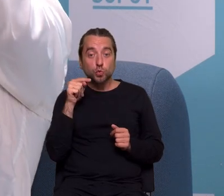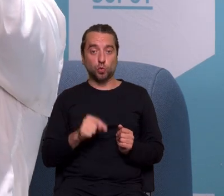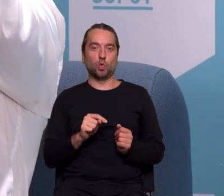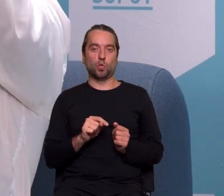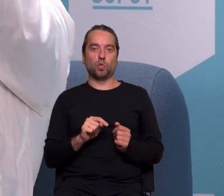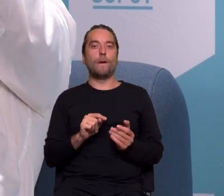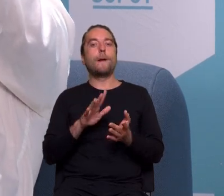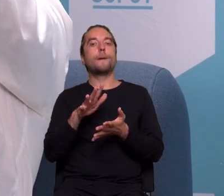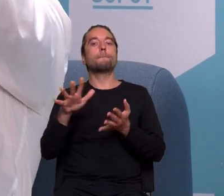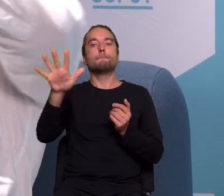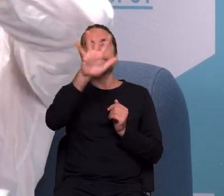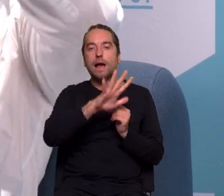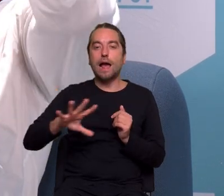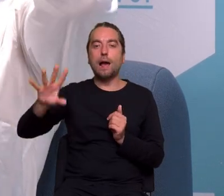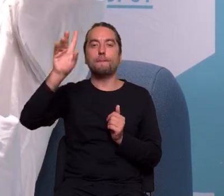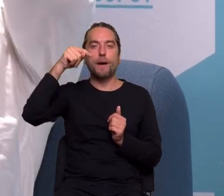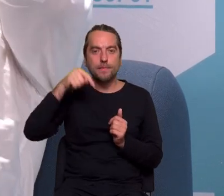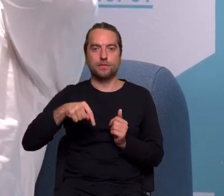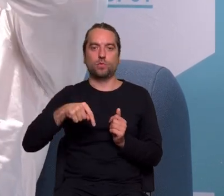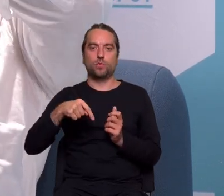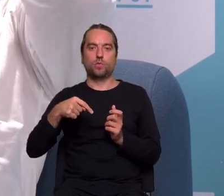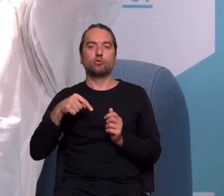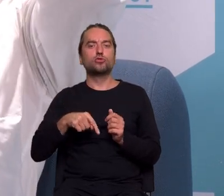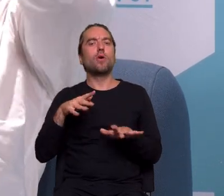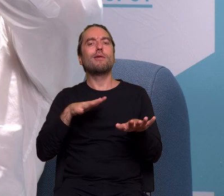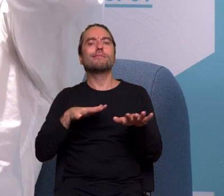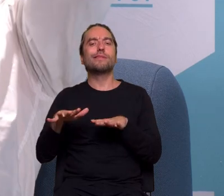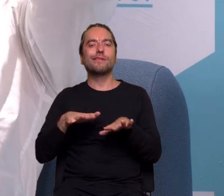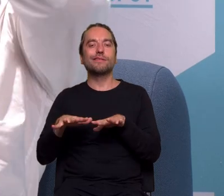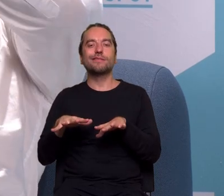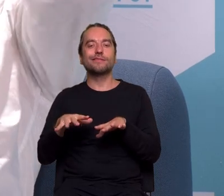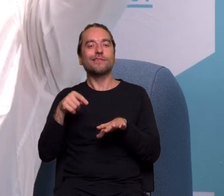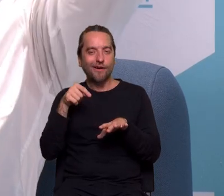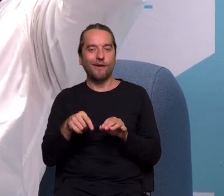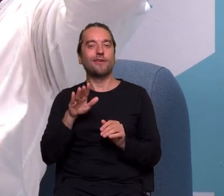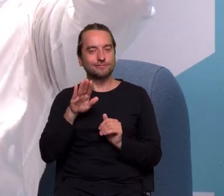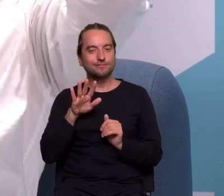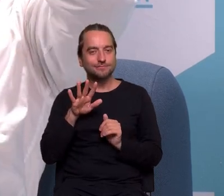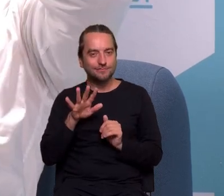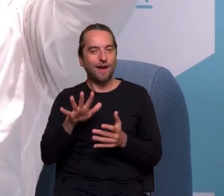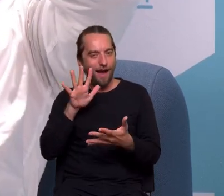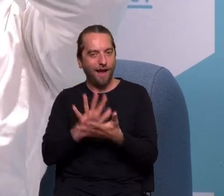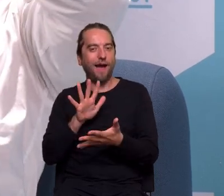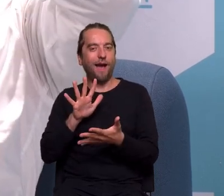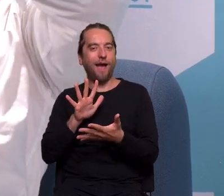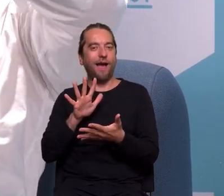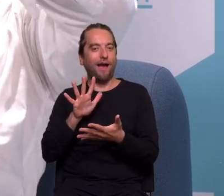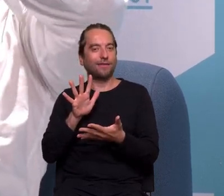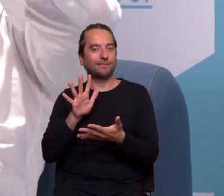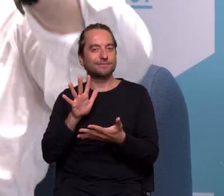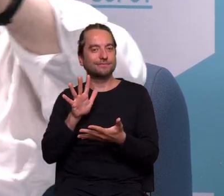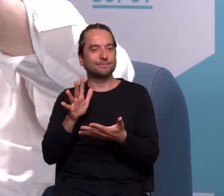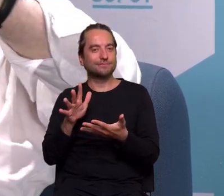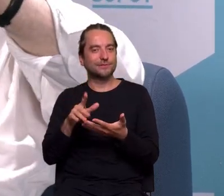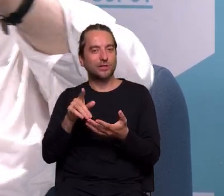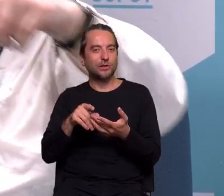tym punkcie na mapie i że to miejsce ma właśnie taką